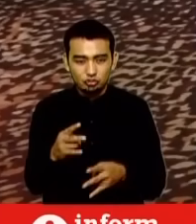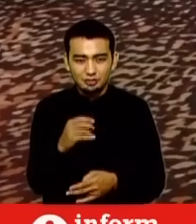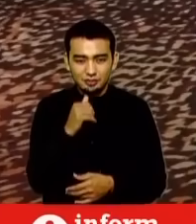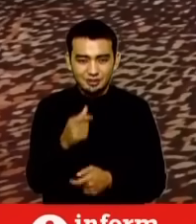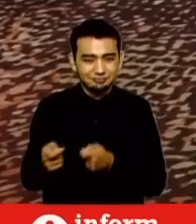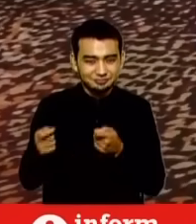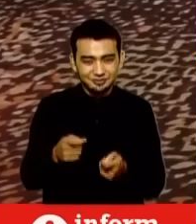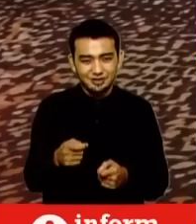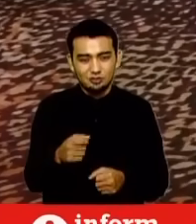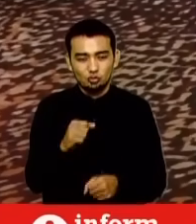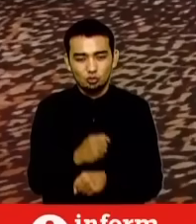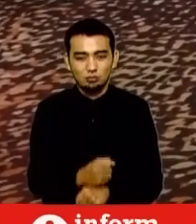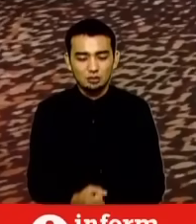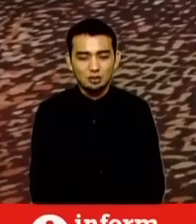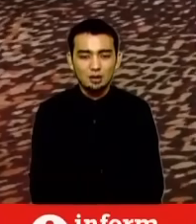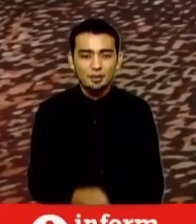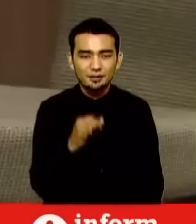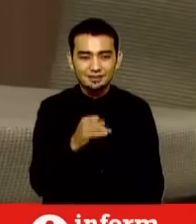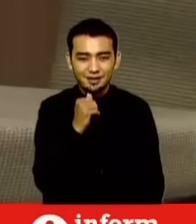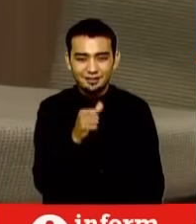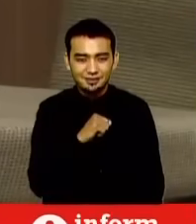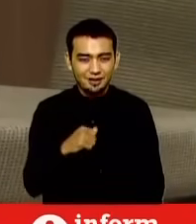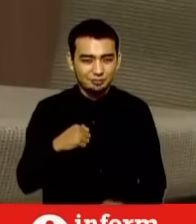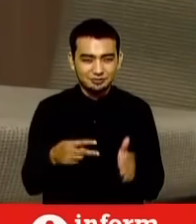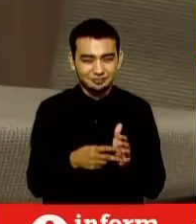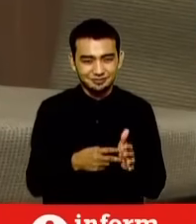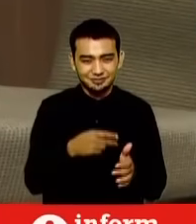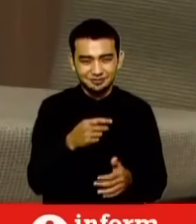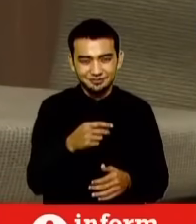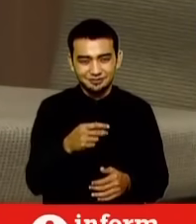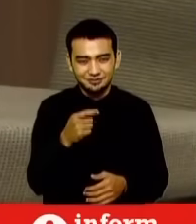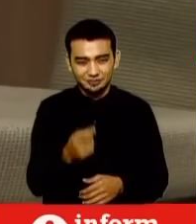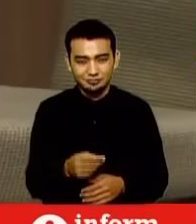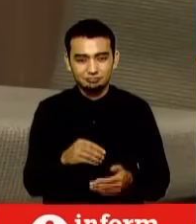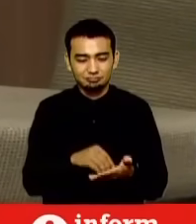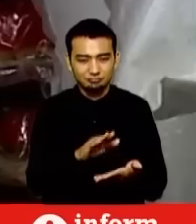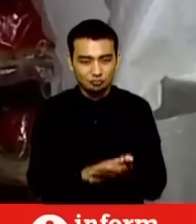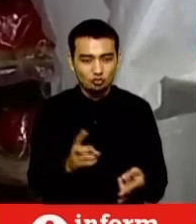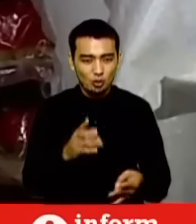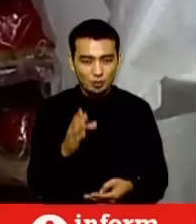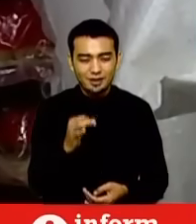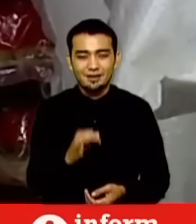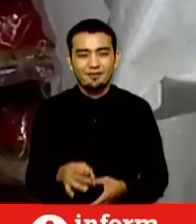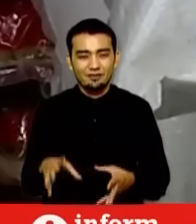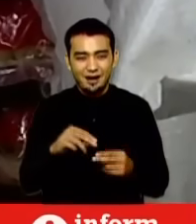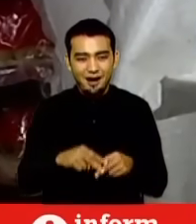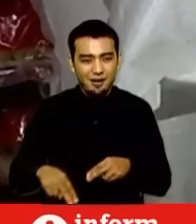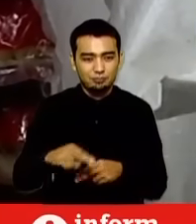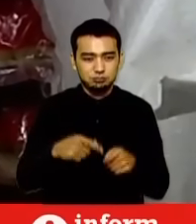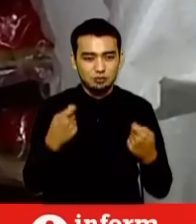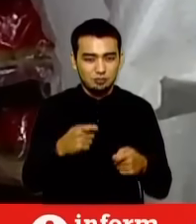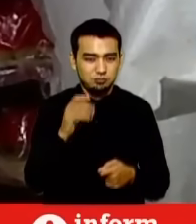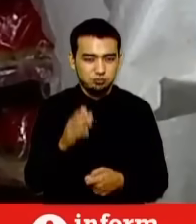Бұдан бөлек қауымдастық өкілдері қанттың ең төменгі көтерме бағасы белгіленуі қажет деп отыр. Сол кезде бәрі белгілі бір соммадан төмен